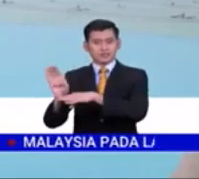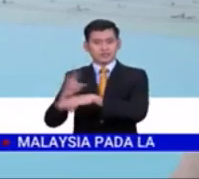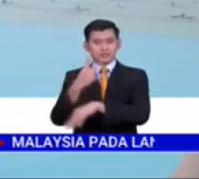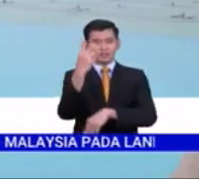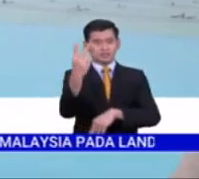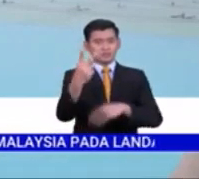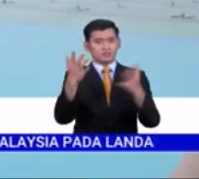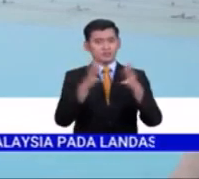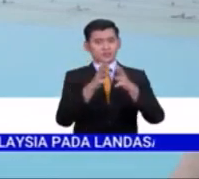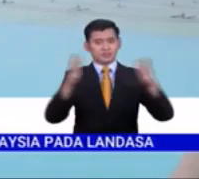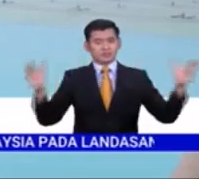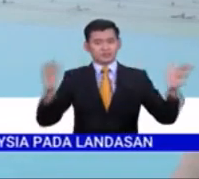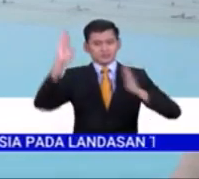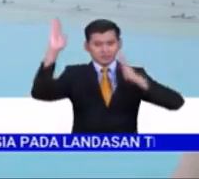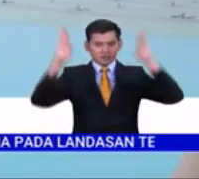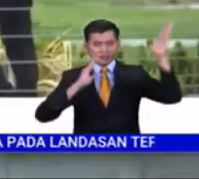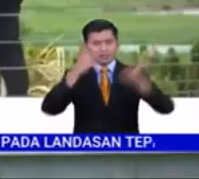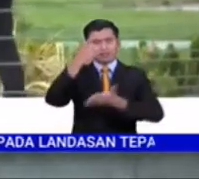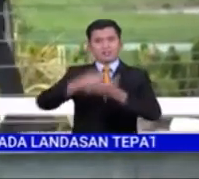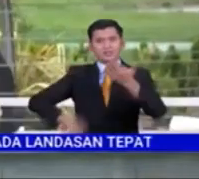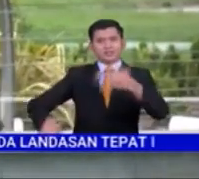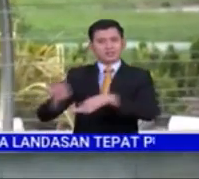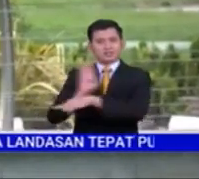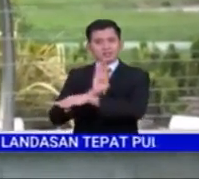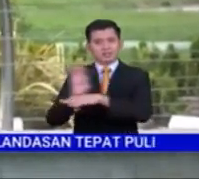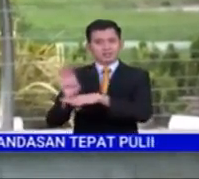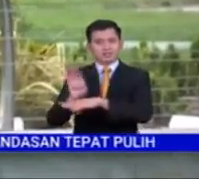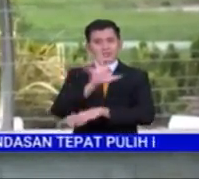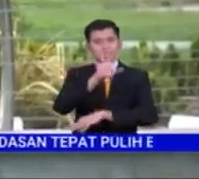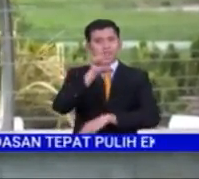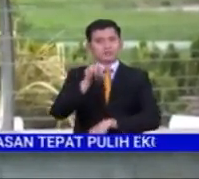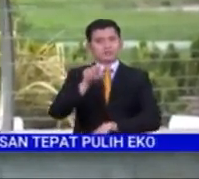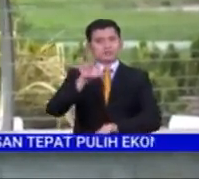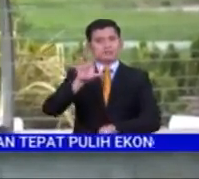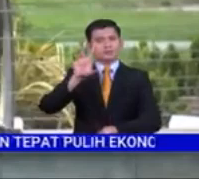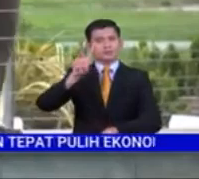rantau Asia Tengah dengan nilai dagangan mencecah